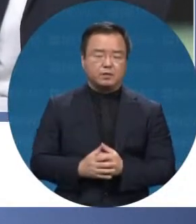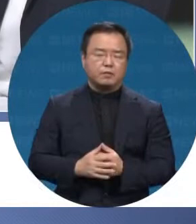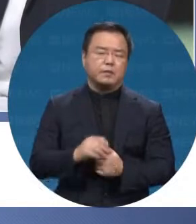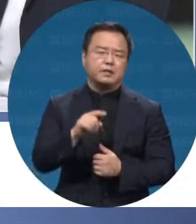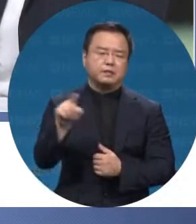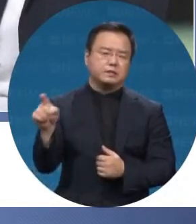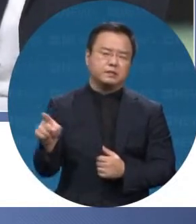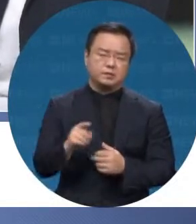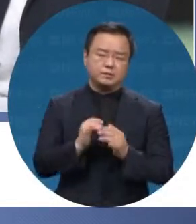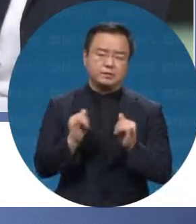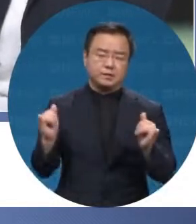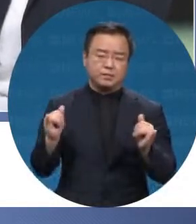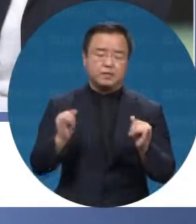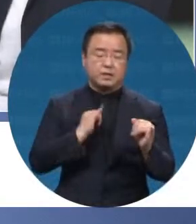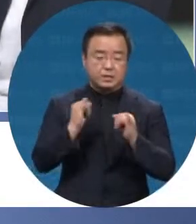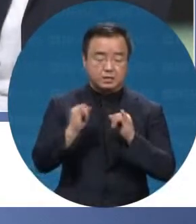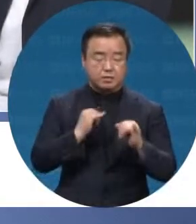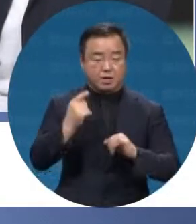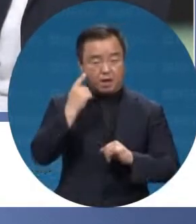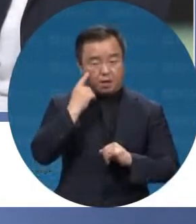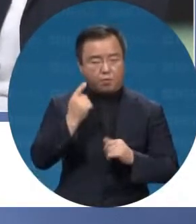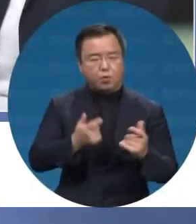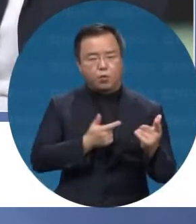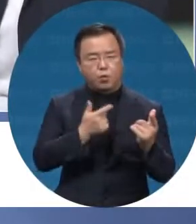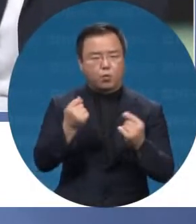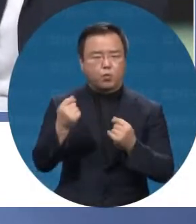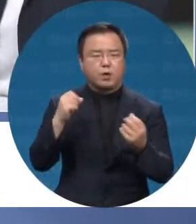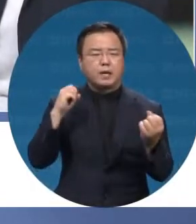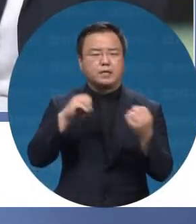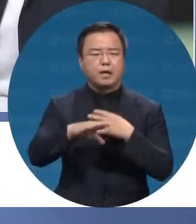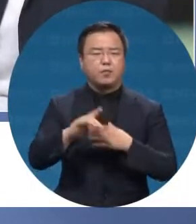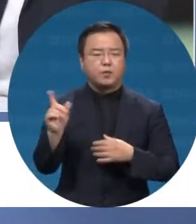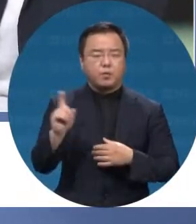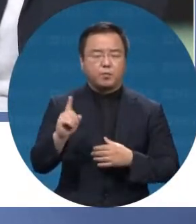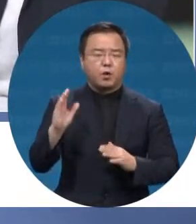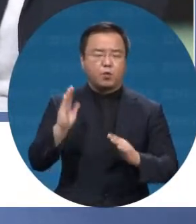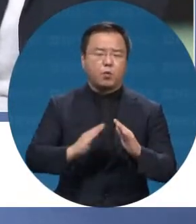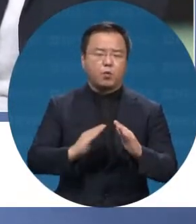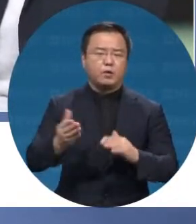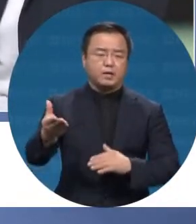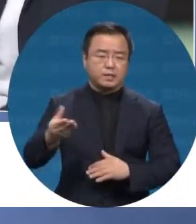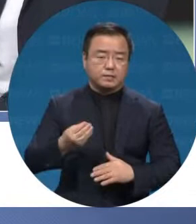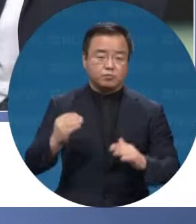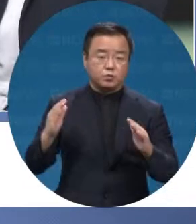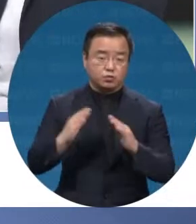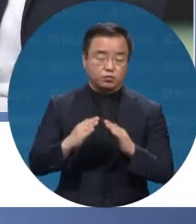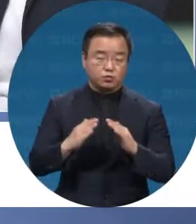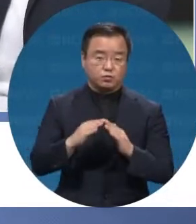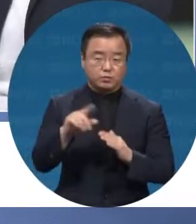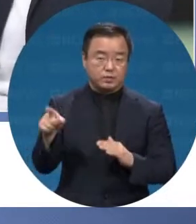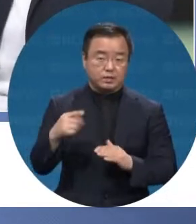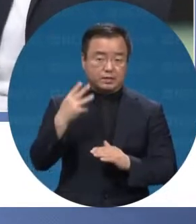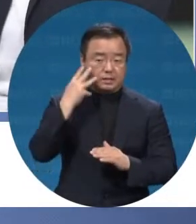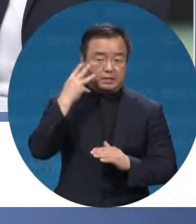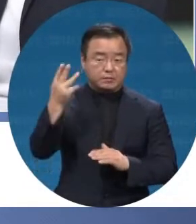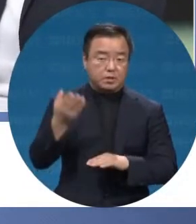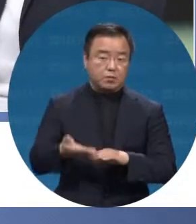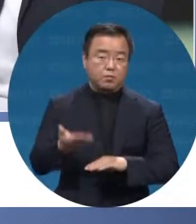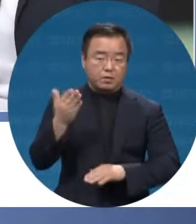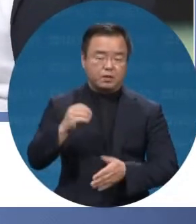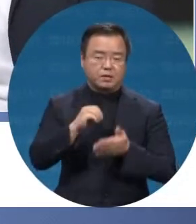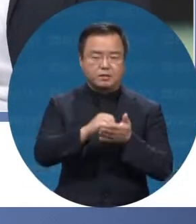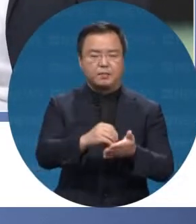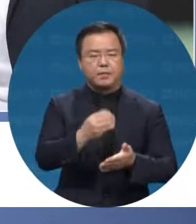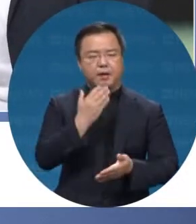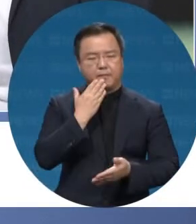분들께서의 인터뷰를 하고 저희가 공통적으로 찾은 건 그 공공임대주택으로 이분들은 3개월 이상 사시면 지원을 받을 수